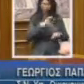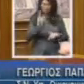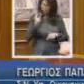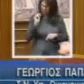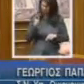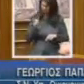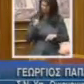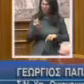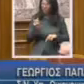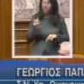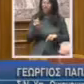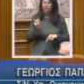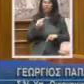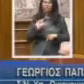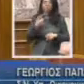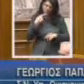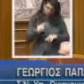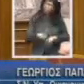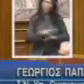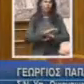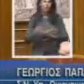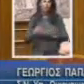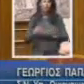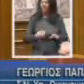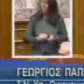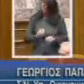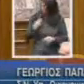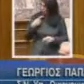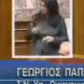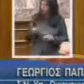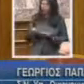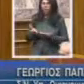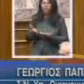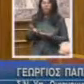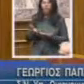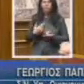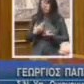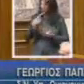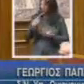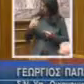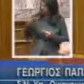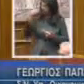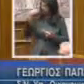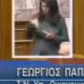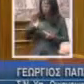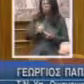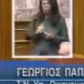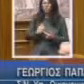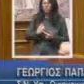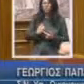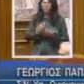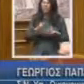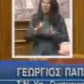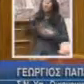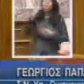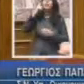αισθάνονται βαθύτατα προσβεβλημένοι. Προσβεβλημένοι γιατί προσβάλλεται η νοημοσύνη τους, προσβάλλεται η κατανόησή